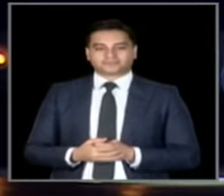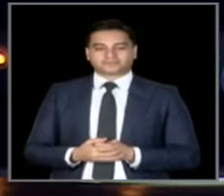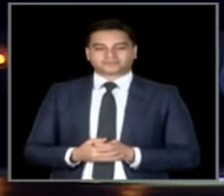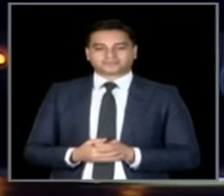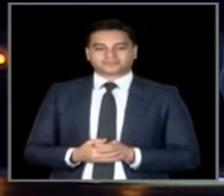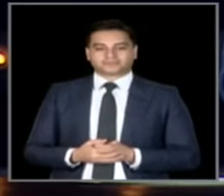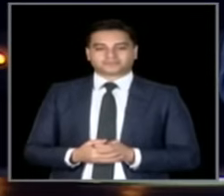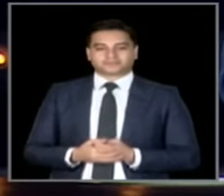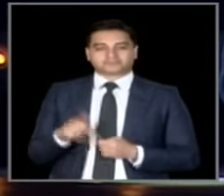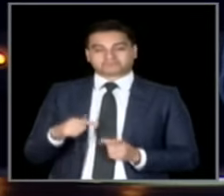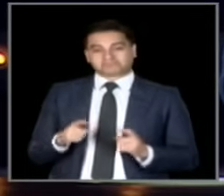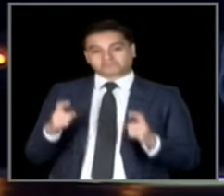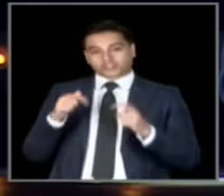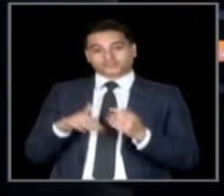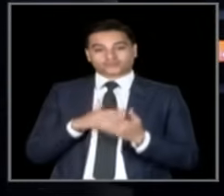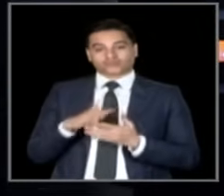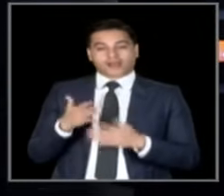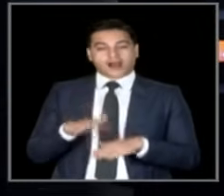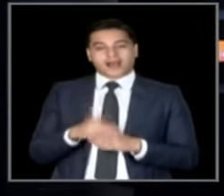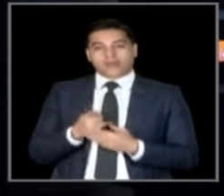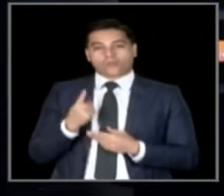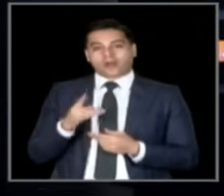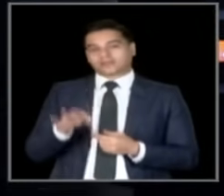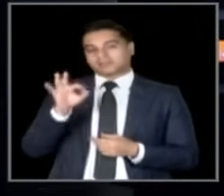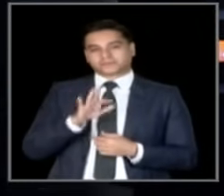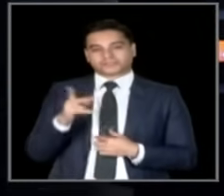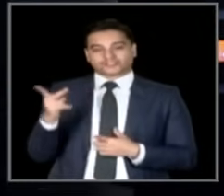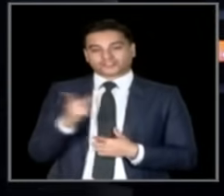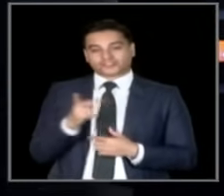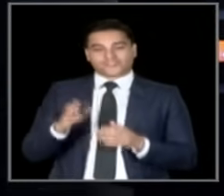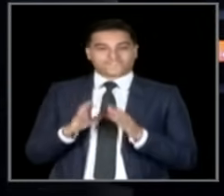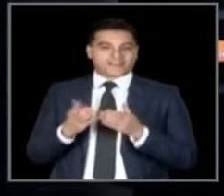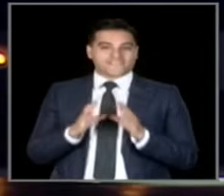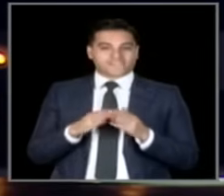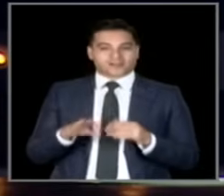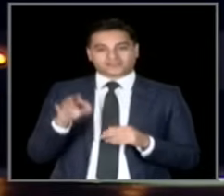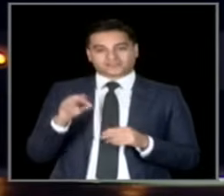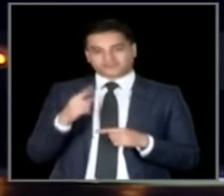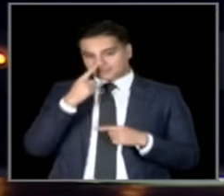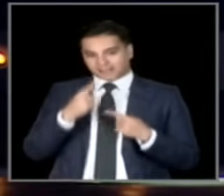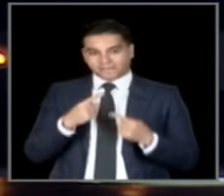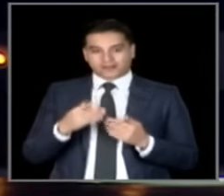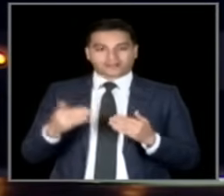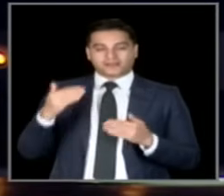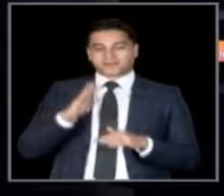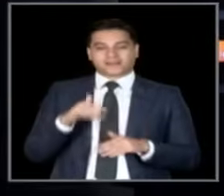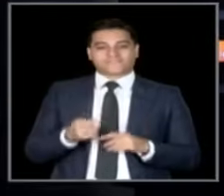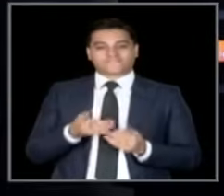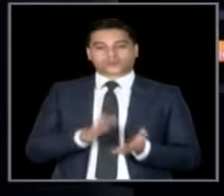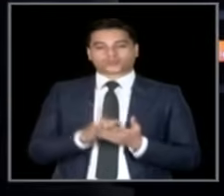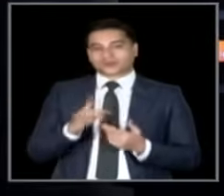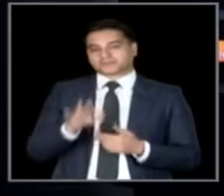الماتشات دي بقى عيبها بقى انها ما بتقبلش الاسم على 2. عامل يوسف مش زي دوري المجموعات فيه امل، هنا ما فيش